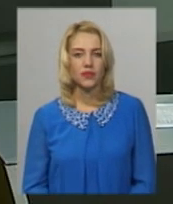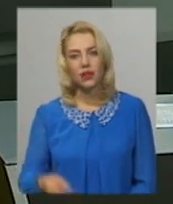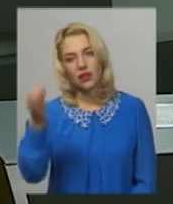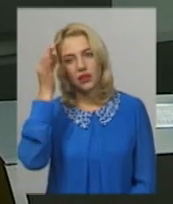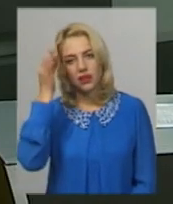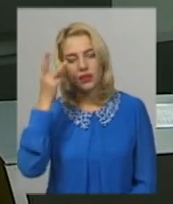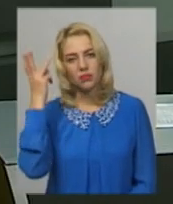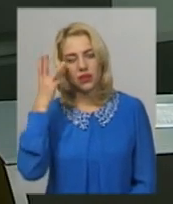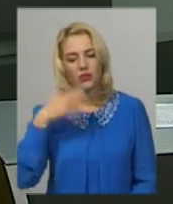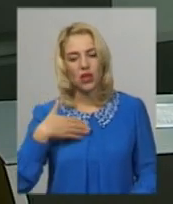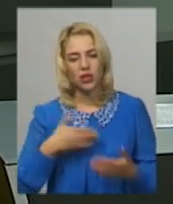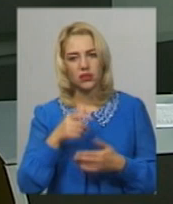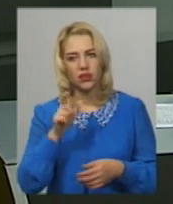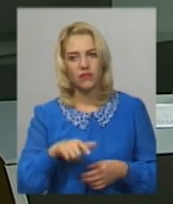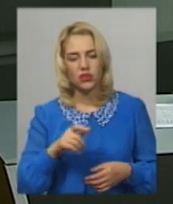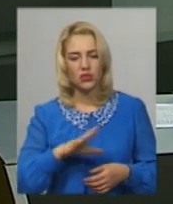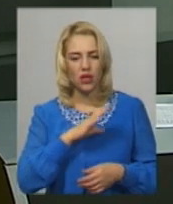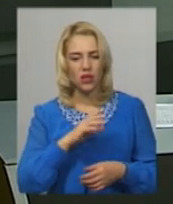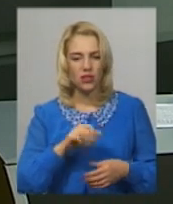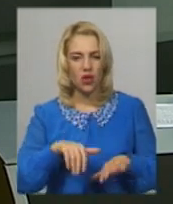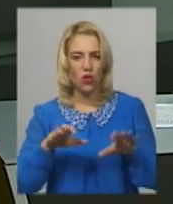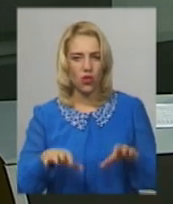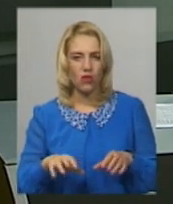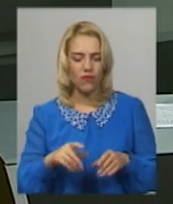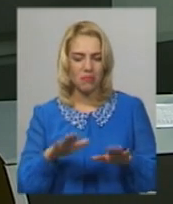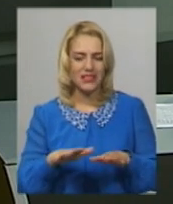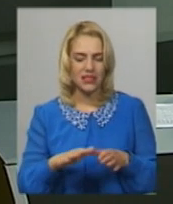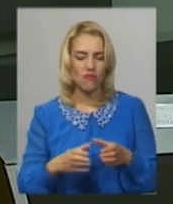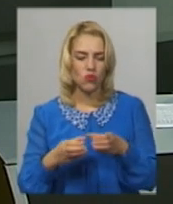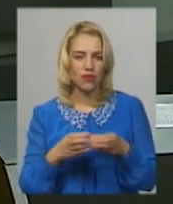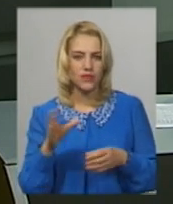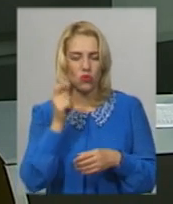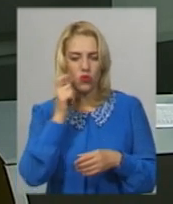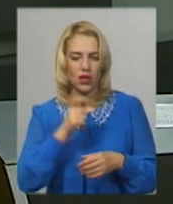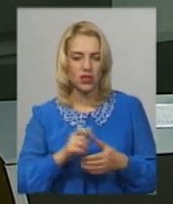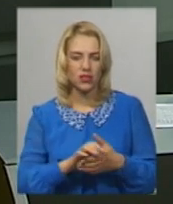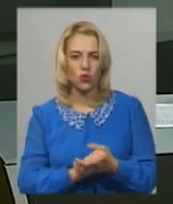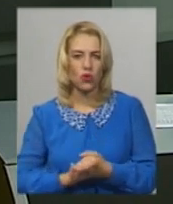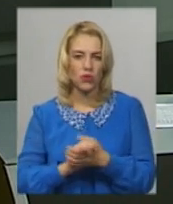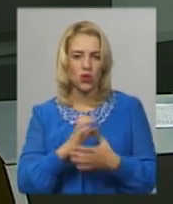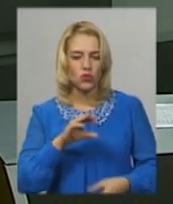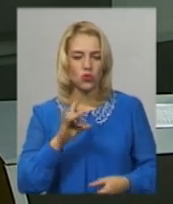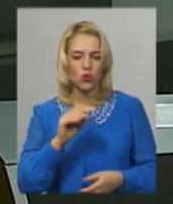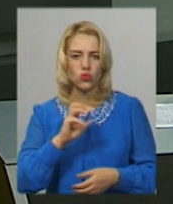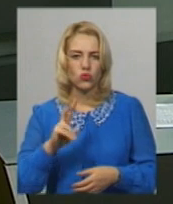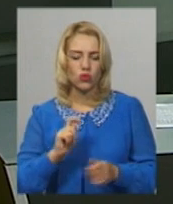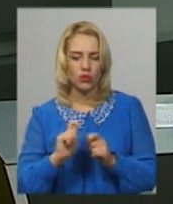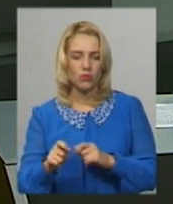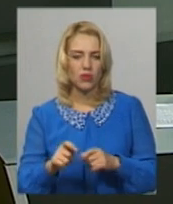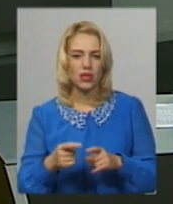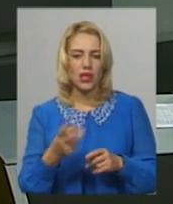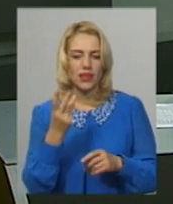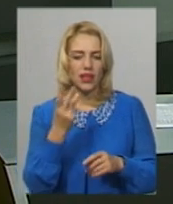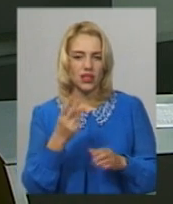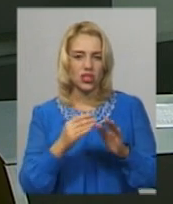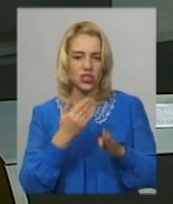Нагадаю, хмельницькому активісту, екс-голові місцевого осередку Всеукраїнського об'єднання «Автомайдан» Артуру Сторожуку інкримінують частину